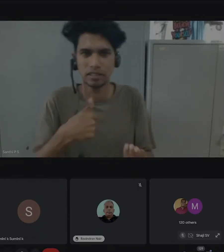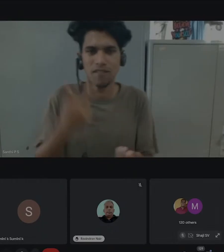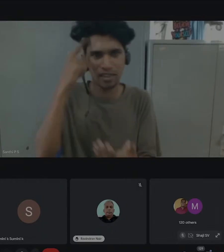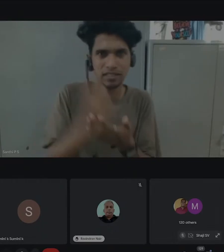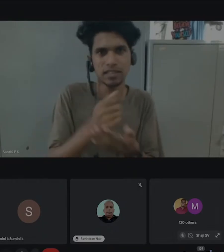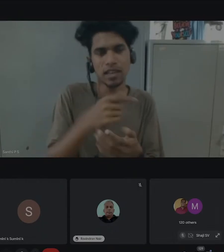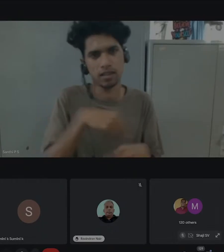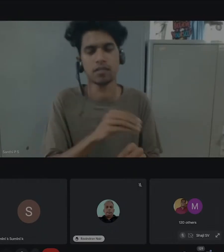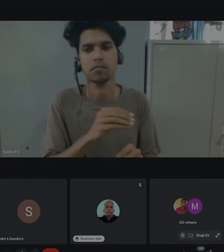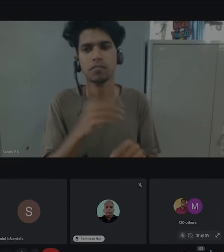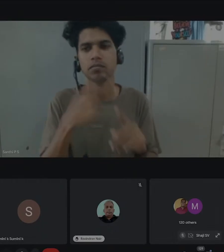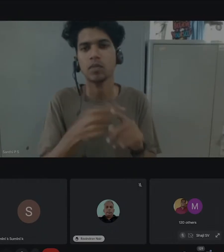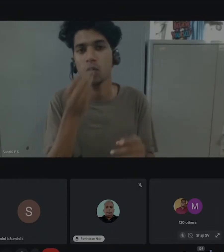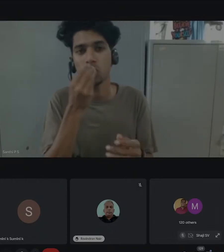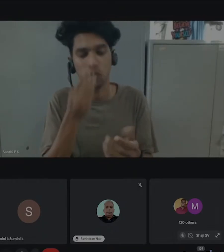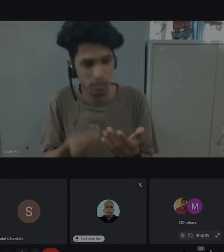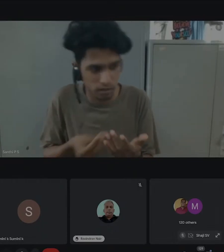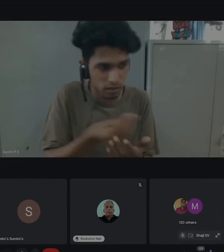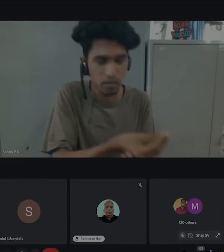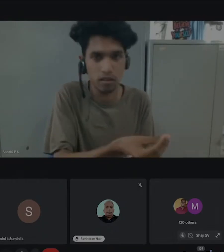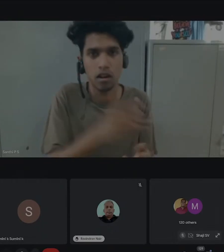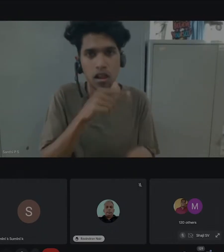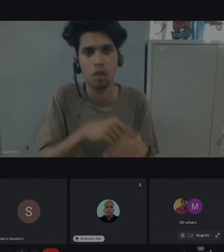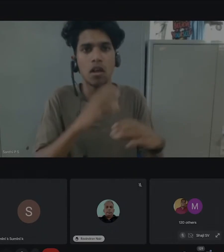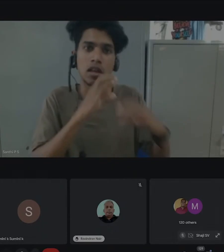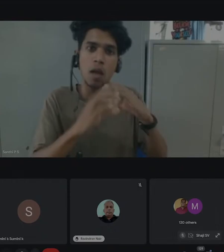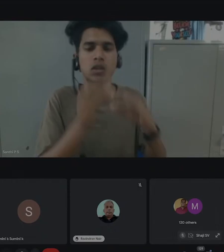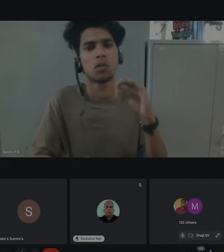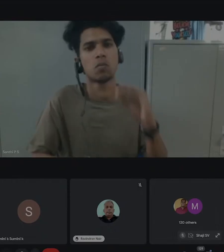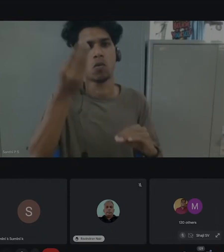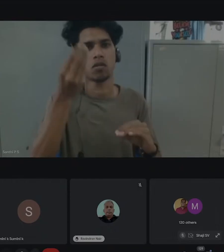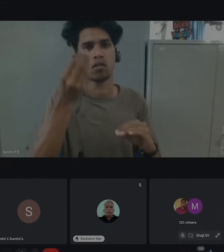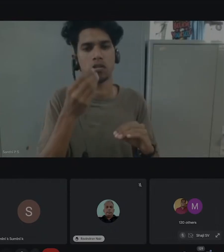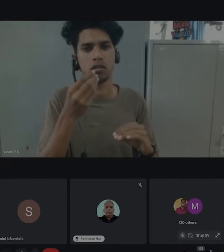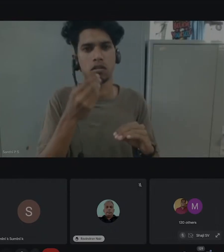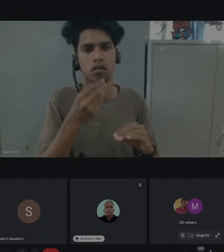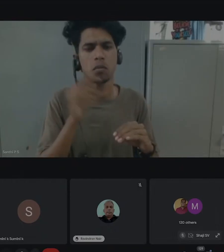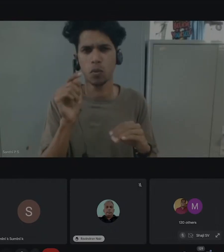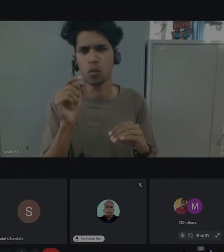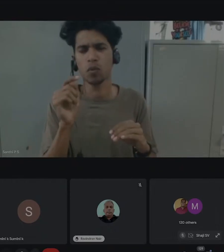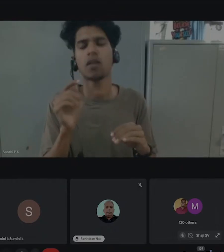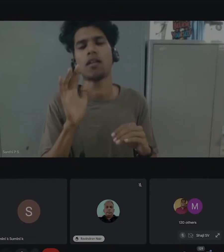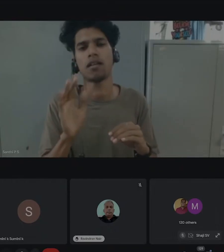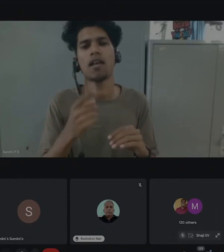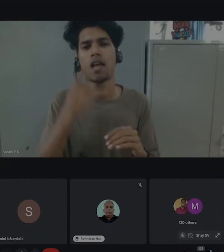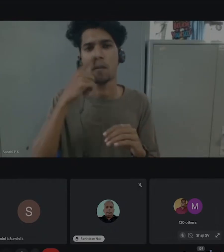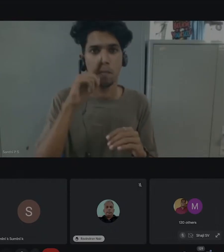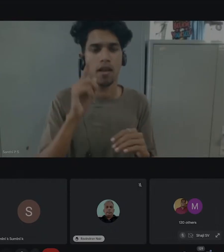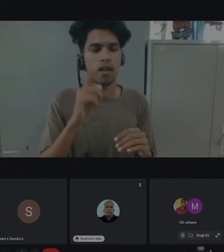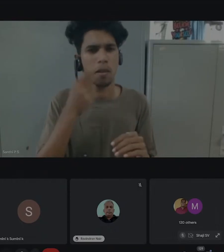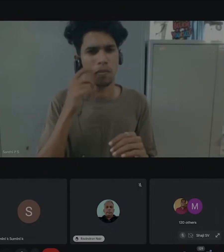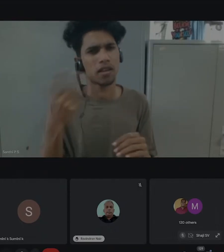കഴിക്കുന്ന സമയം ഏറ്റവും കൂടുതൽ ആശയവിനിമയം നടക്കുന്ന ഒരു സമയമാണ് ഭക്ഷണം കഴിക്കുന്ന സമയം. മാതാപിതാക്കളും കുഞ്ഞും തമ്മിൽ ഏറ്റവും വലിയൊരു